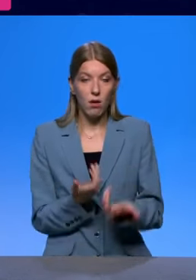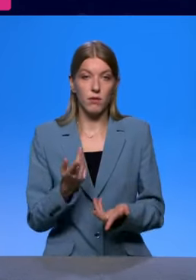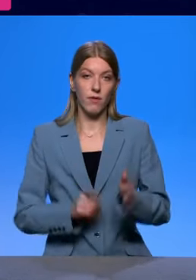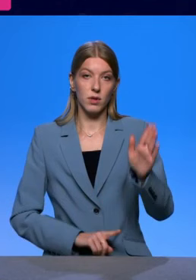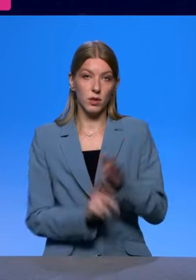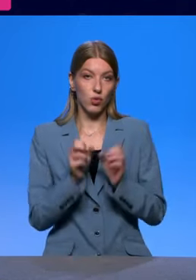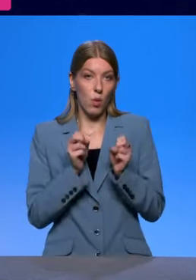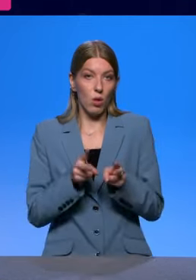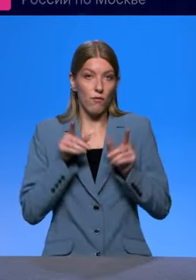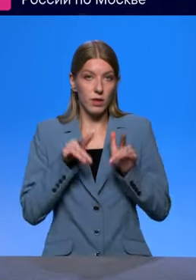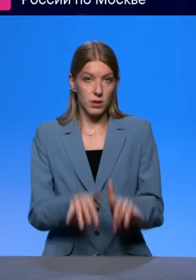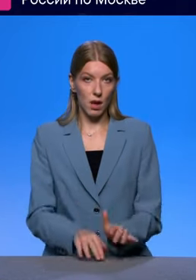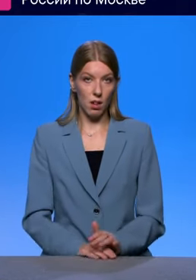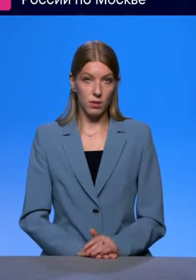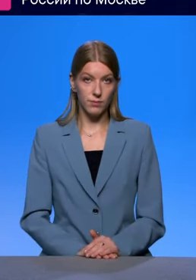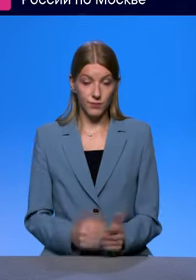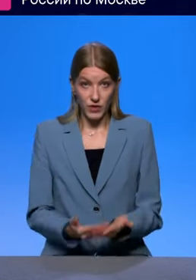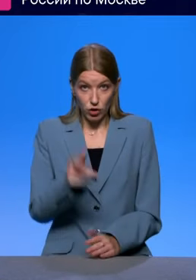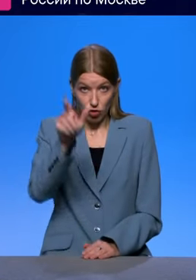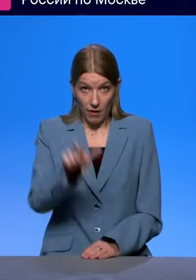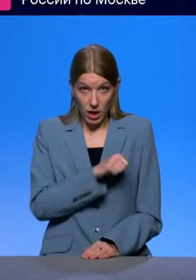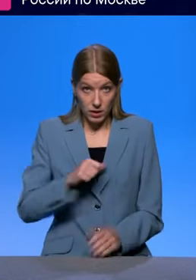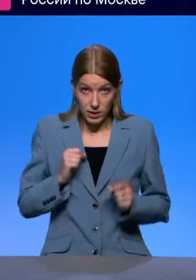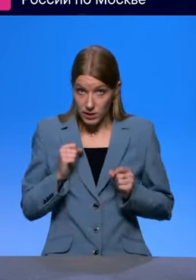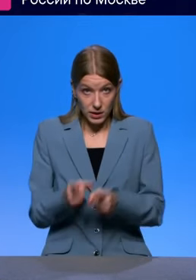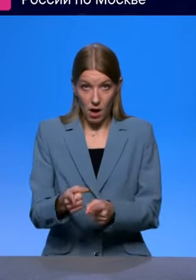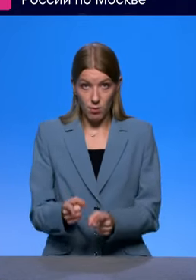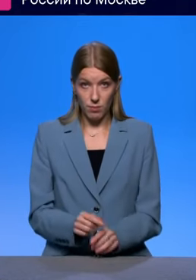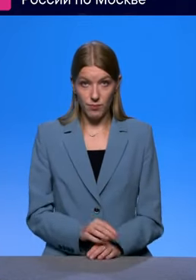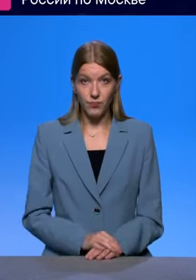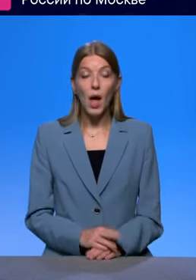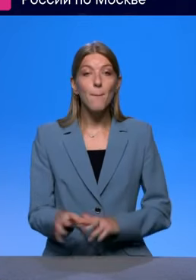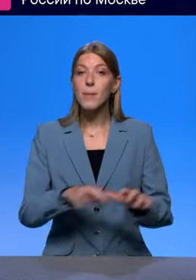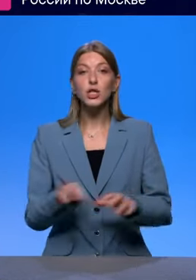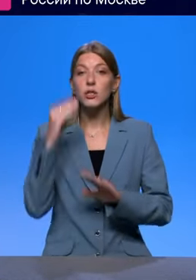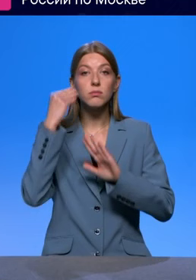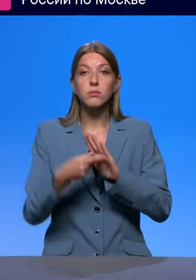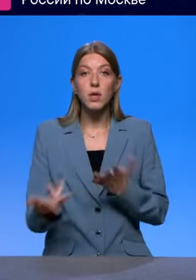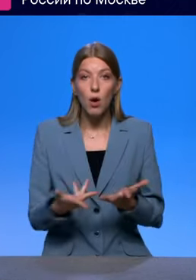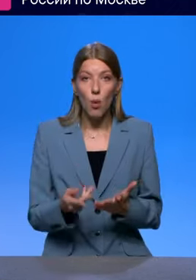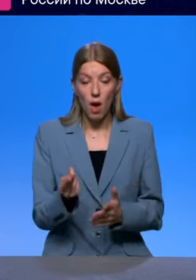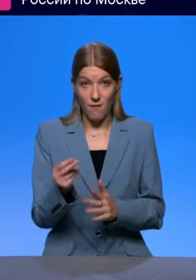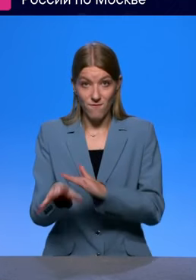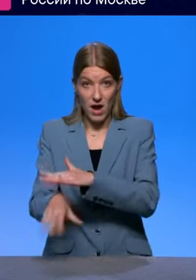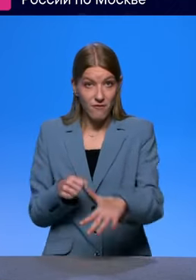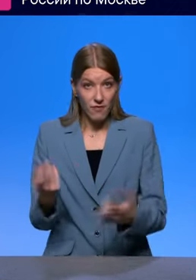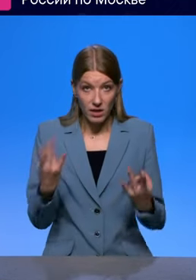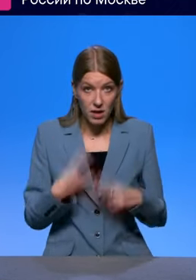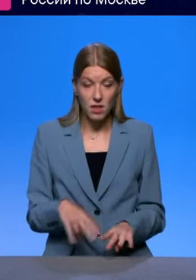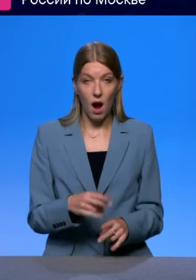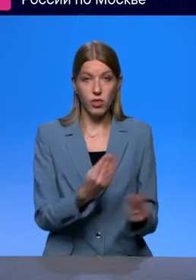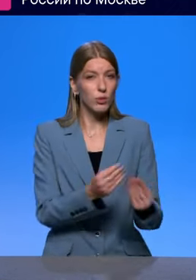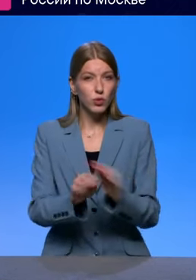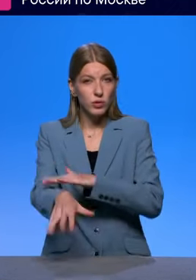дело? Ведь он сам. Что такое мошенничество? Понимаете, это не надо воровать здесь, не надо похищать имущество, не надо